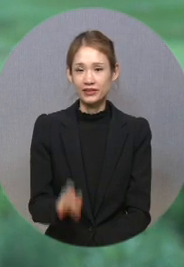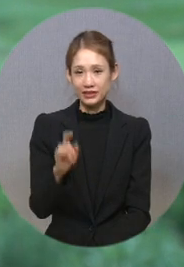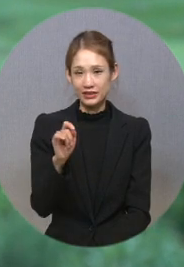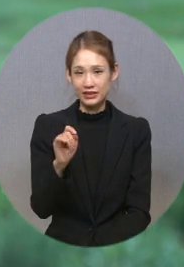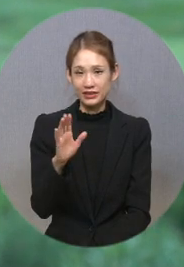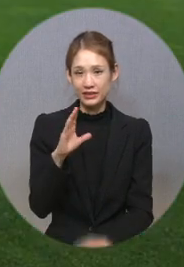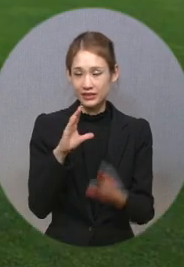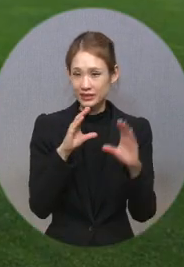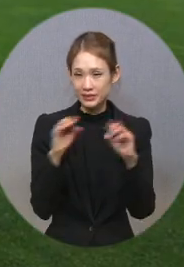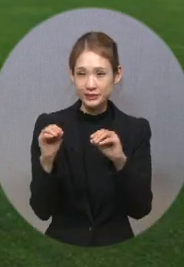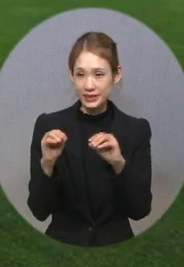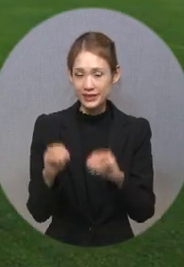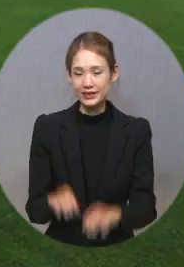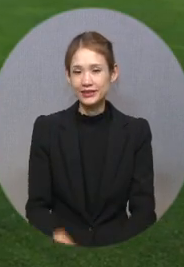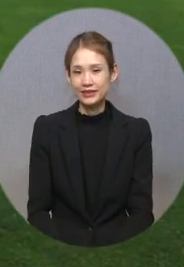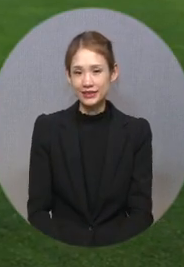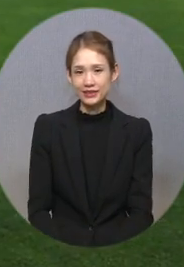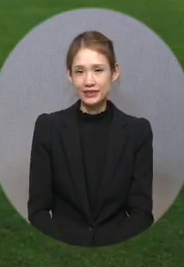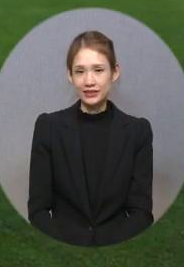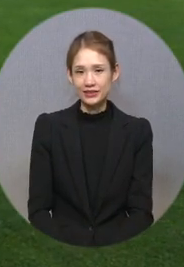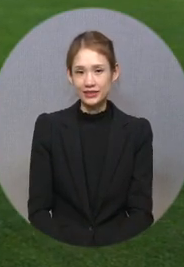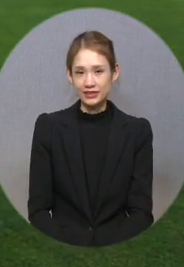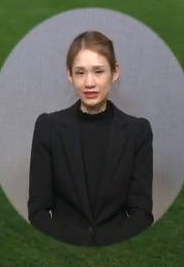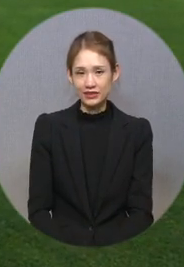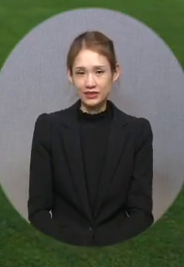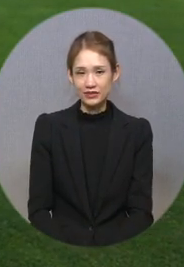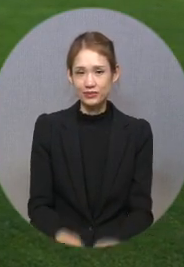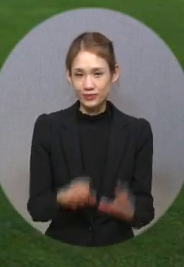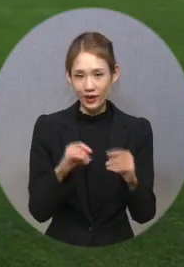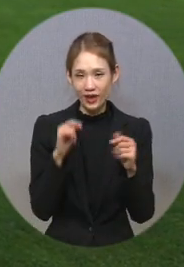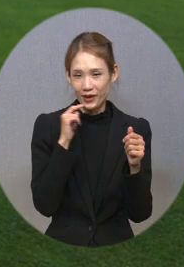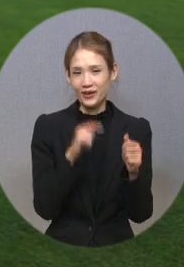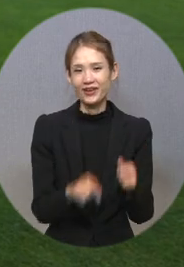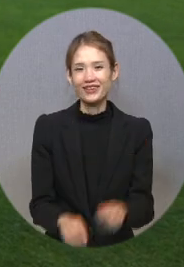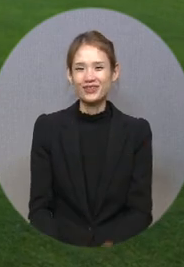티샷 못하기 못하여라. 뭐라고?